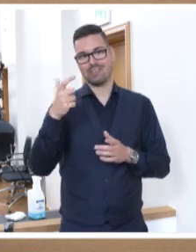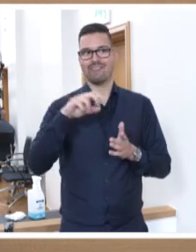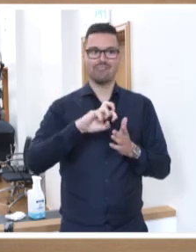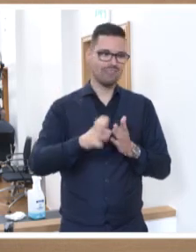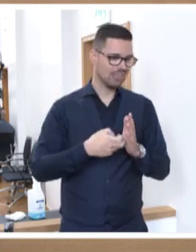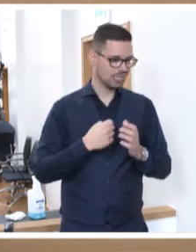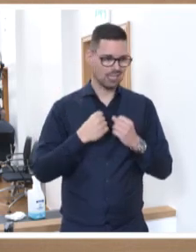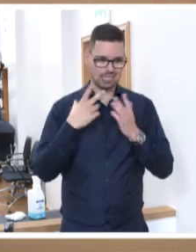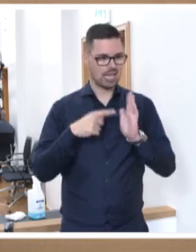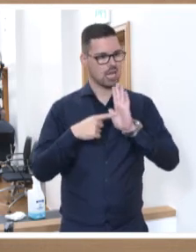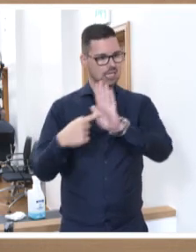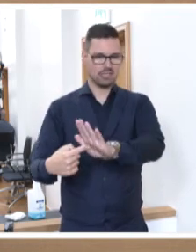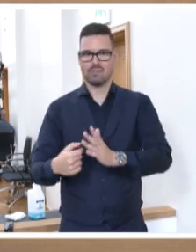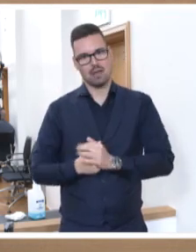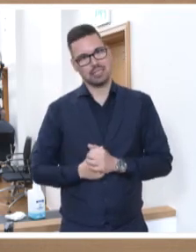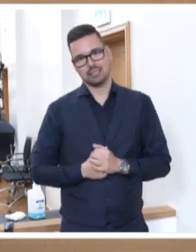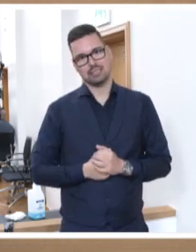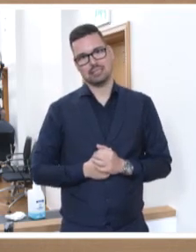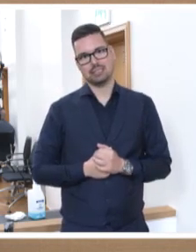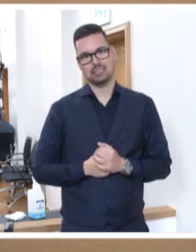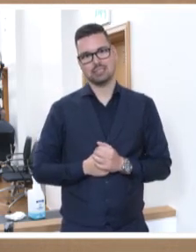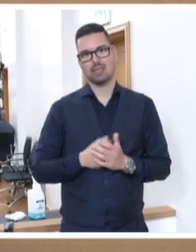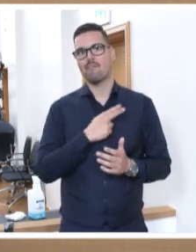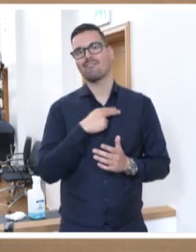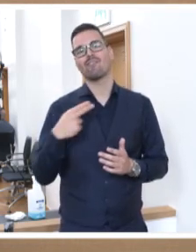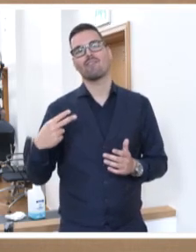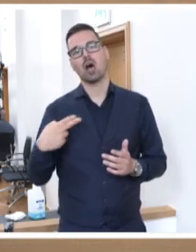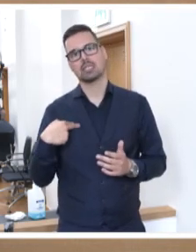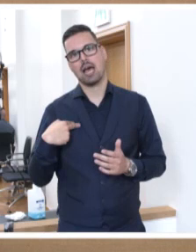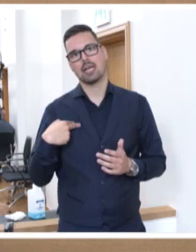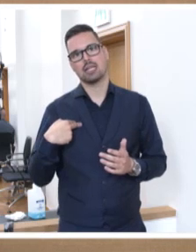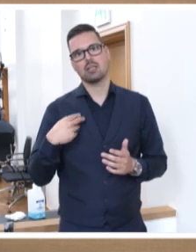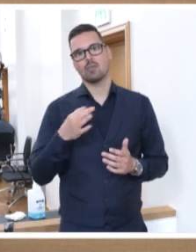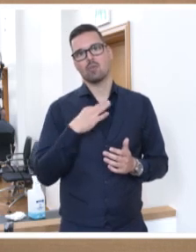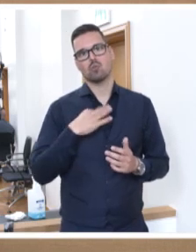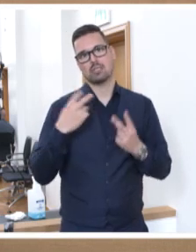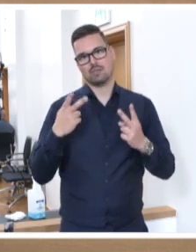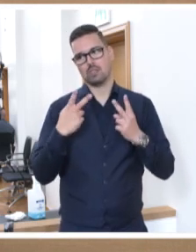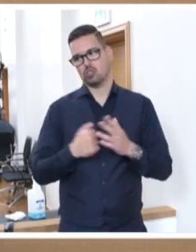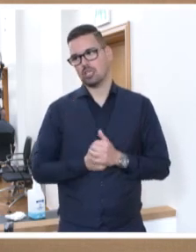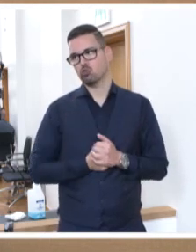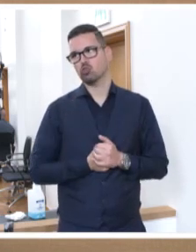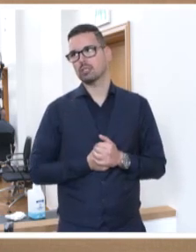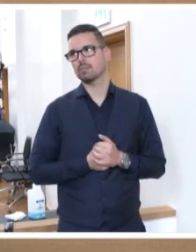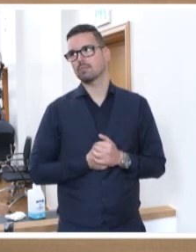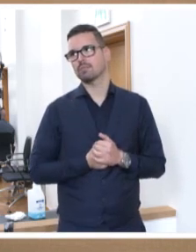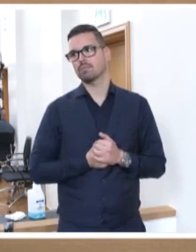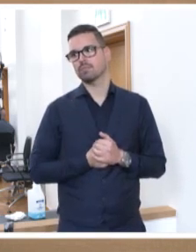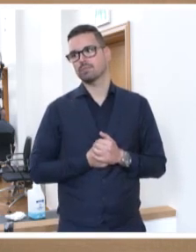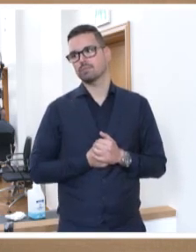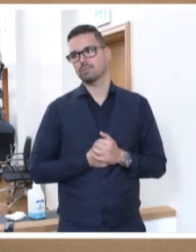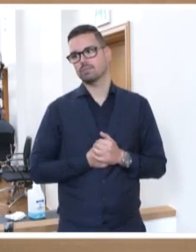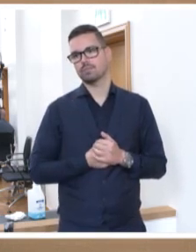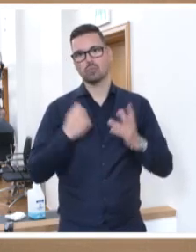ein klarer Hinweis, dass wirtschaftliche Vorteile für uns oberste Priorität haben.